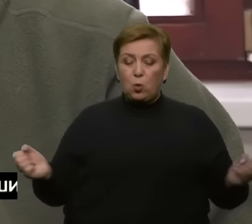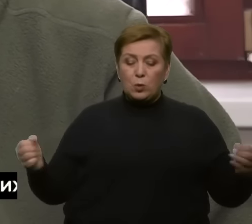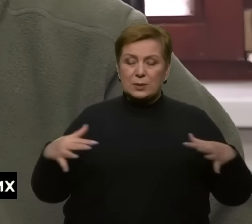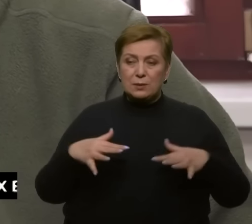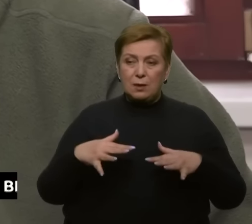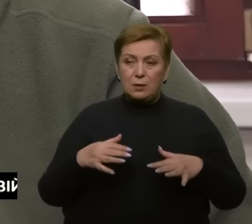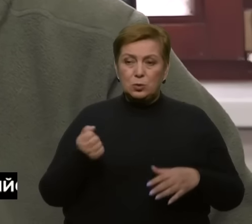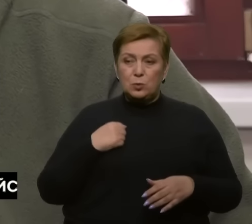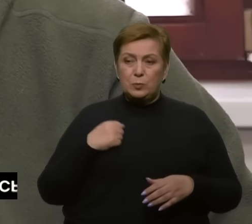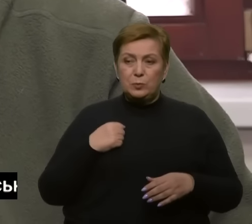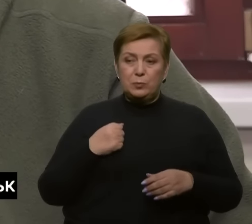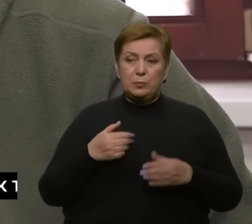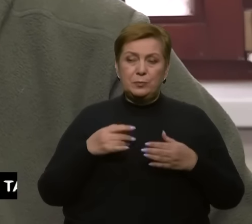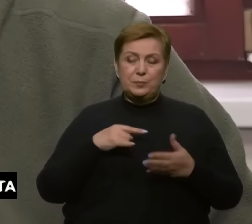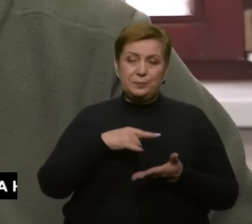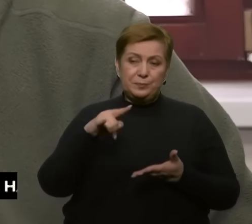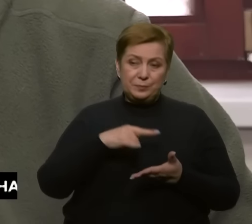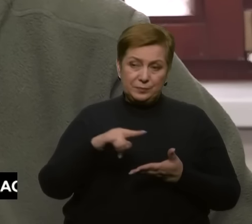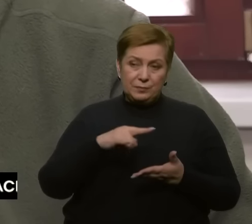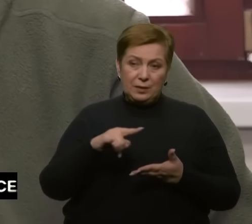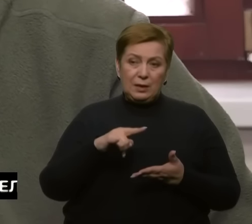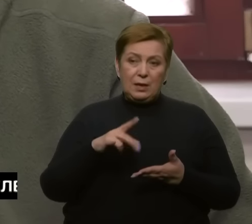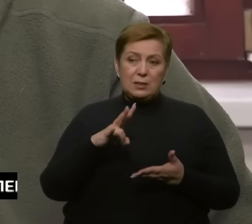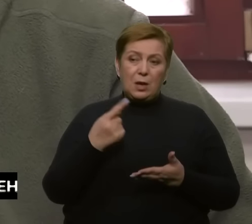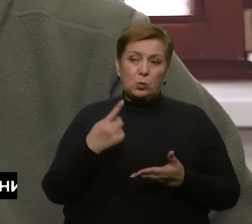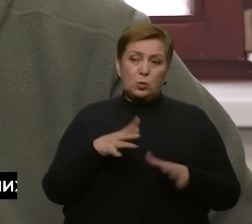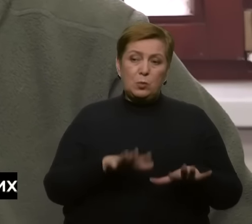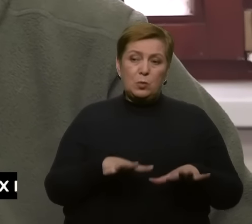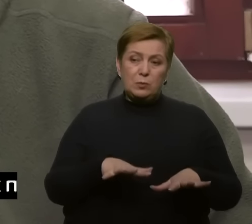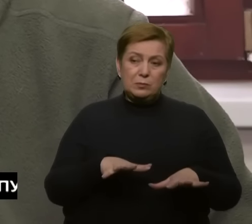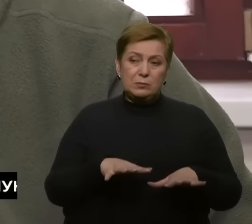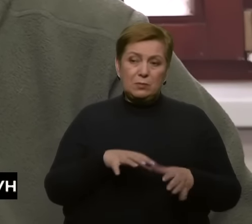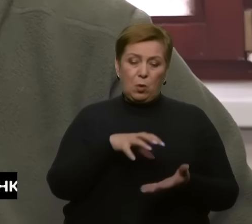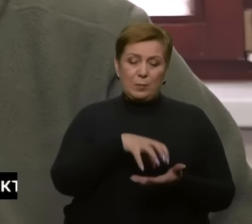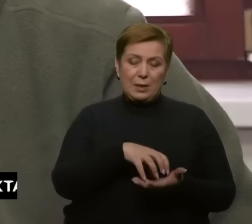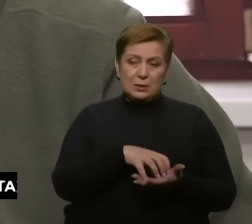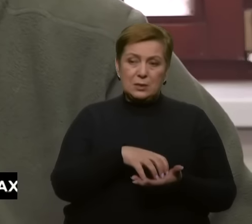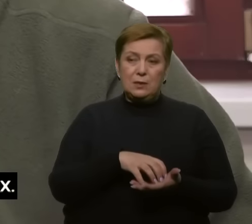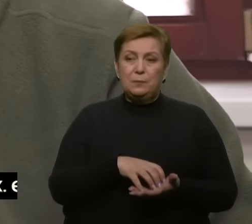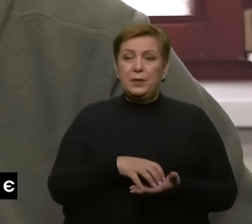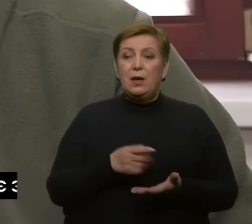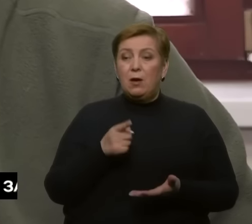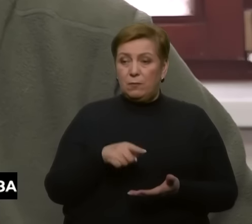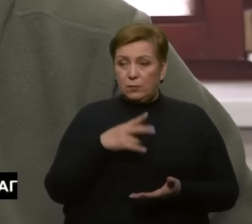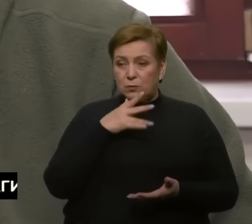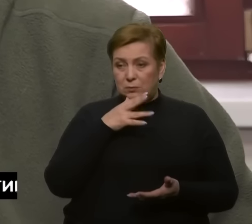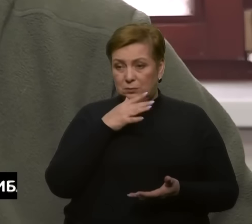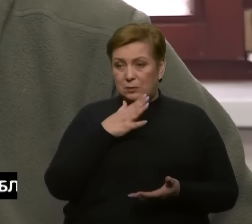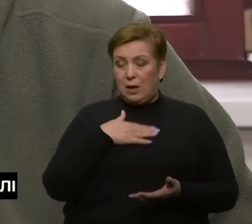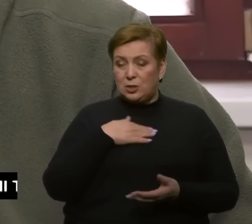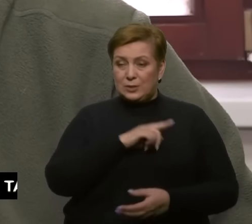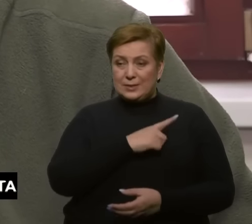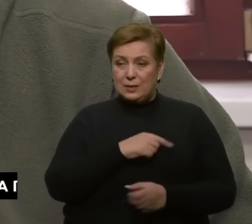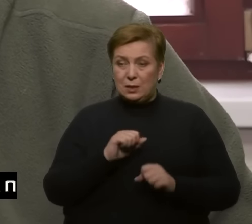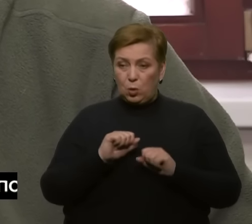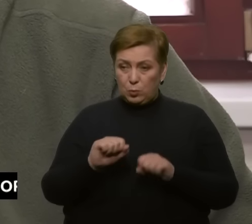концентрацію бортів на одному об'єкті. Тобто він над цим працює. Водночас українці, наші сили